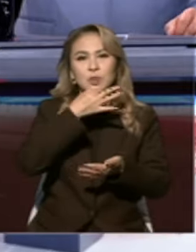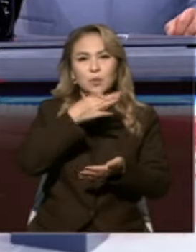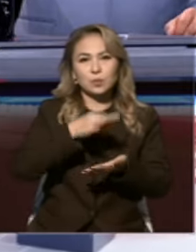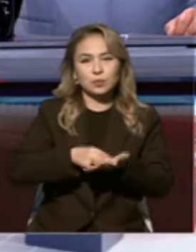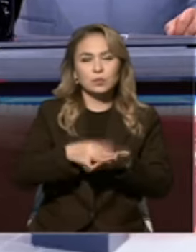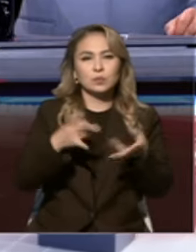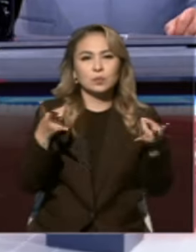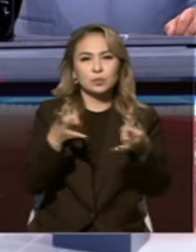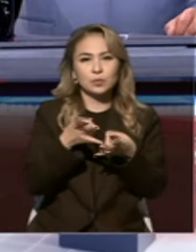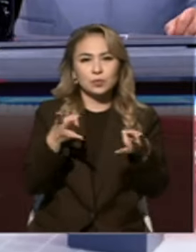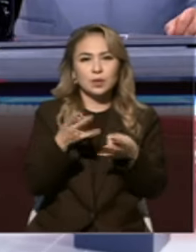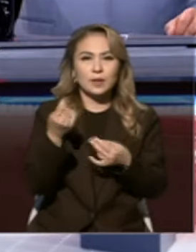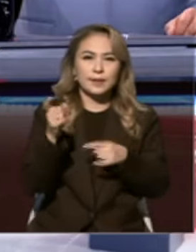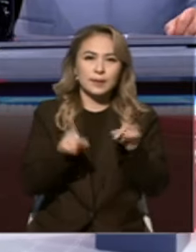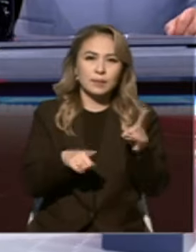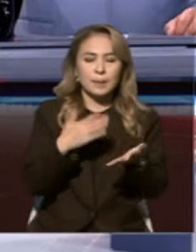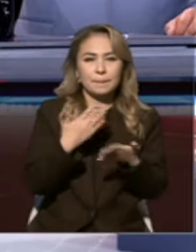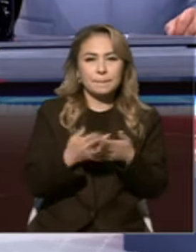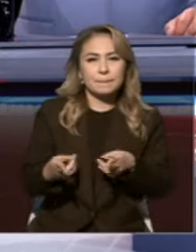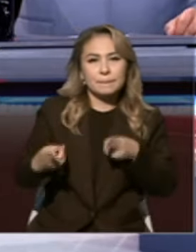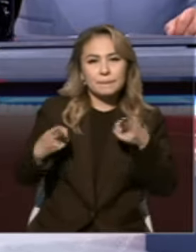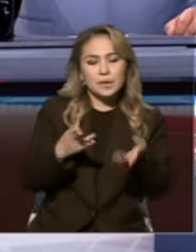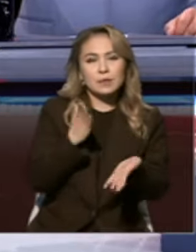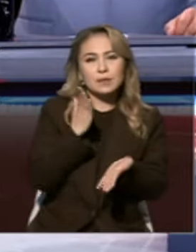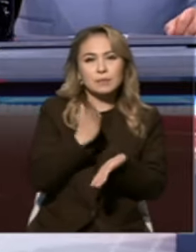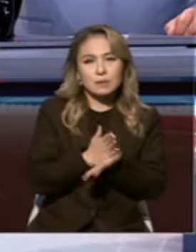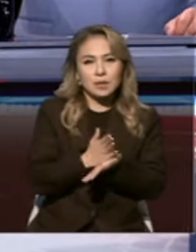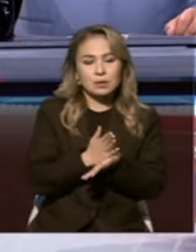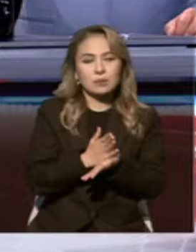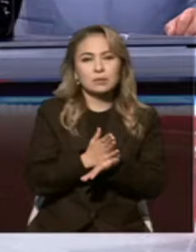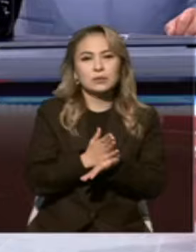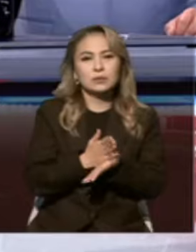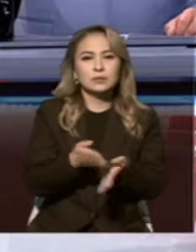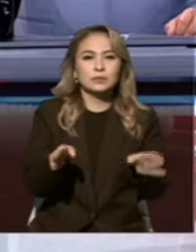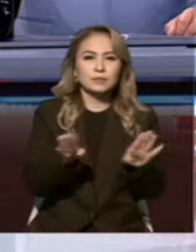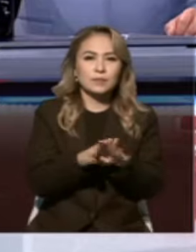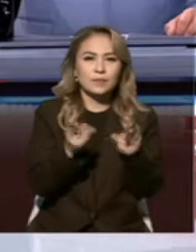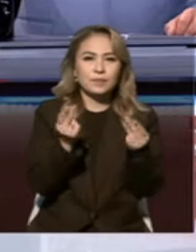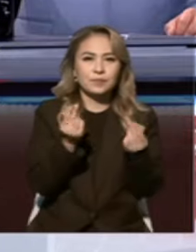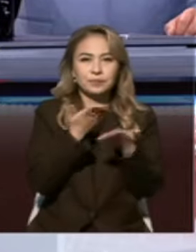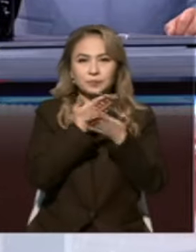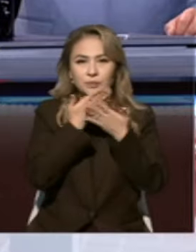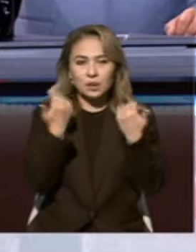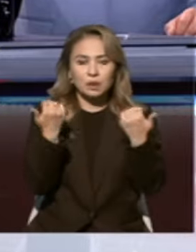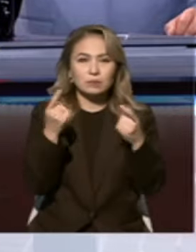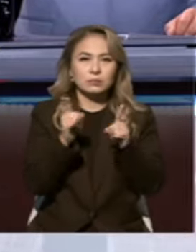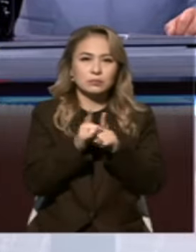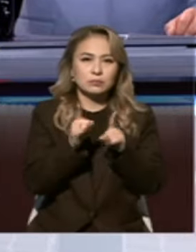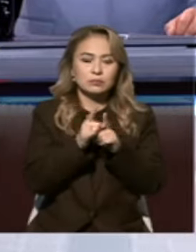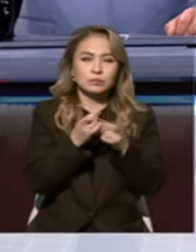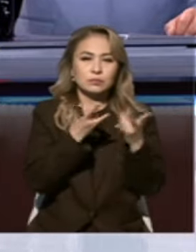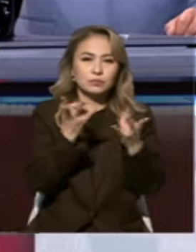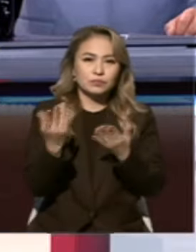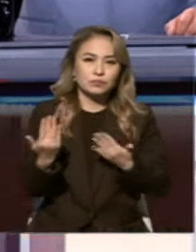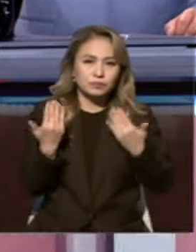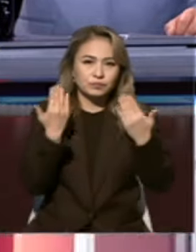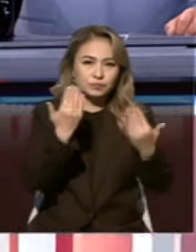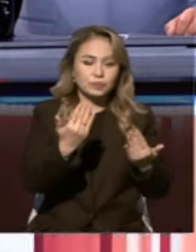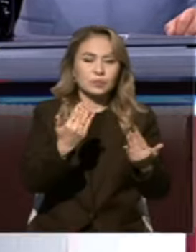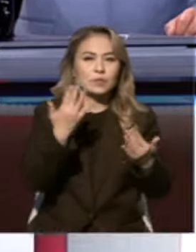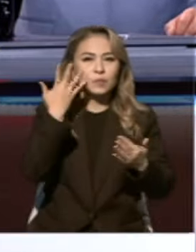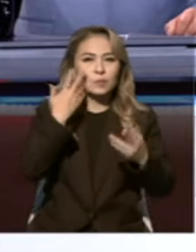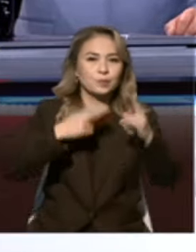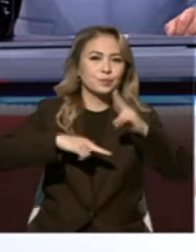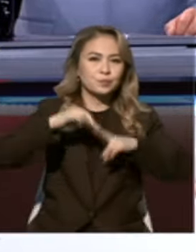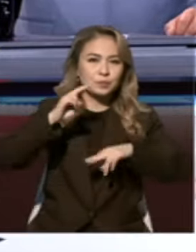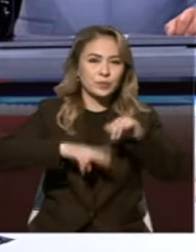керек қой, бағар алсаңыз. Кейбірлер мысалы барған үйлер бар, олар ақталып жатыр, е қаражат не жоқ, біз маған жер тиесілі, мен сол жерге саламын деп салған да